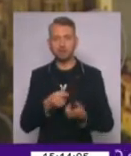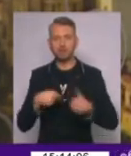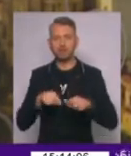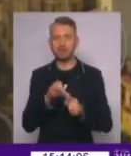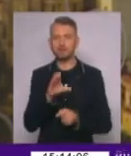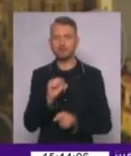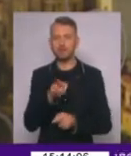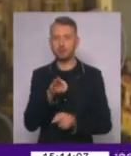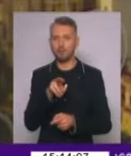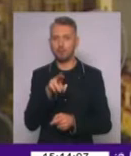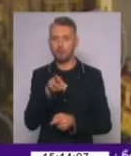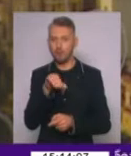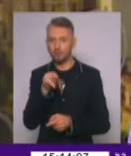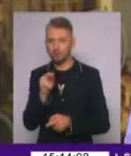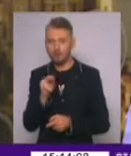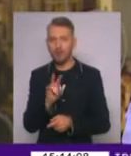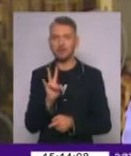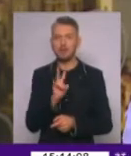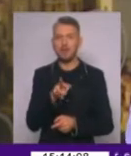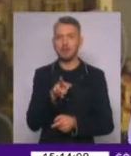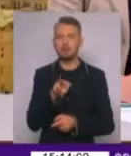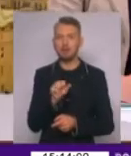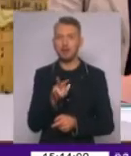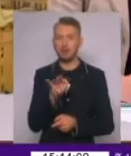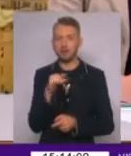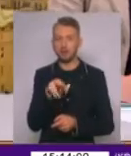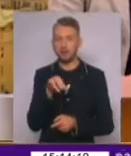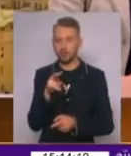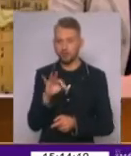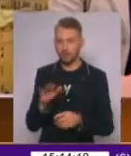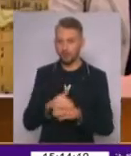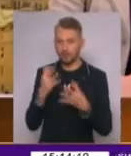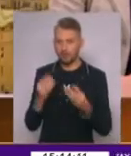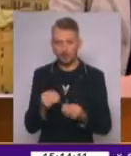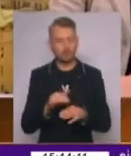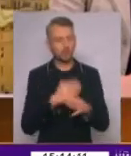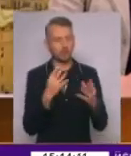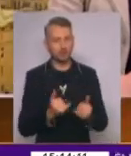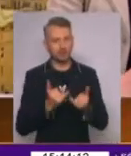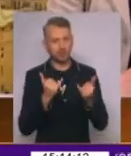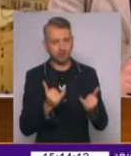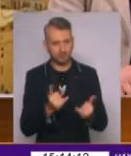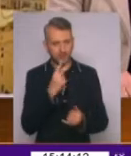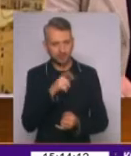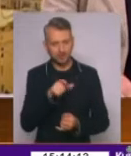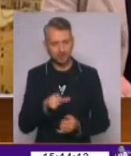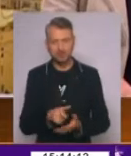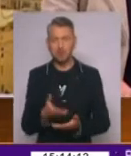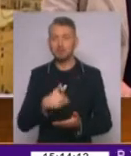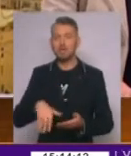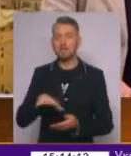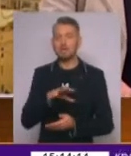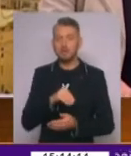«Самопоміч» пані Наталія Манойленко. Пані Наталія, рада вас вітати. Добрий день. Доброго дня, шановні глядачі. Так, ми всі глядачів